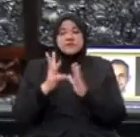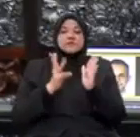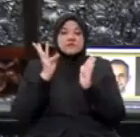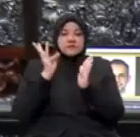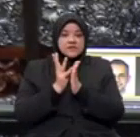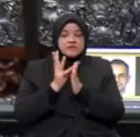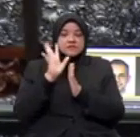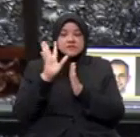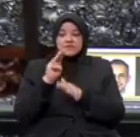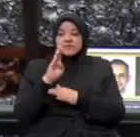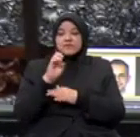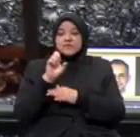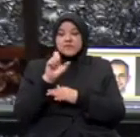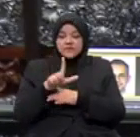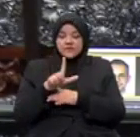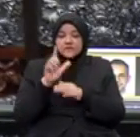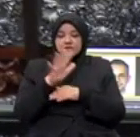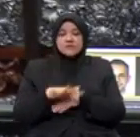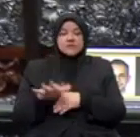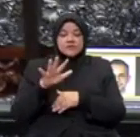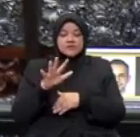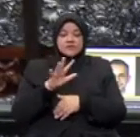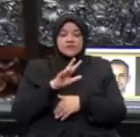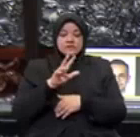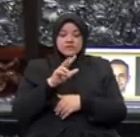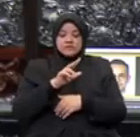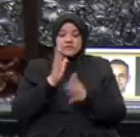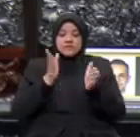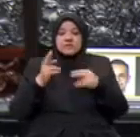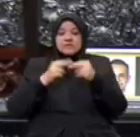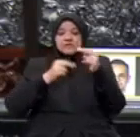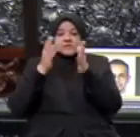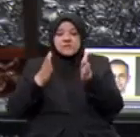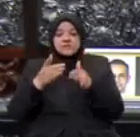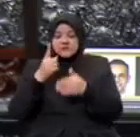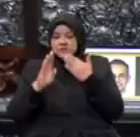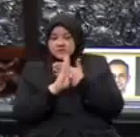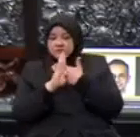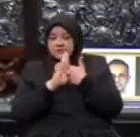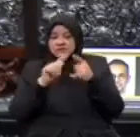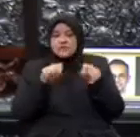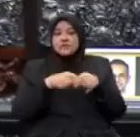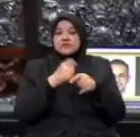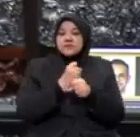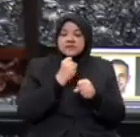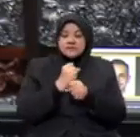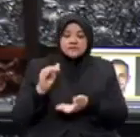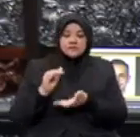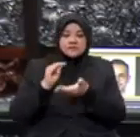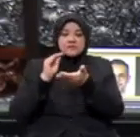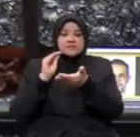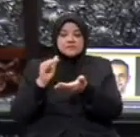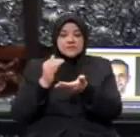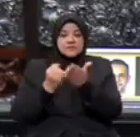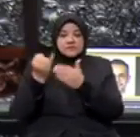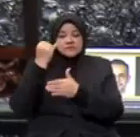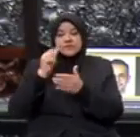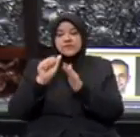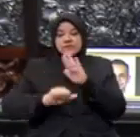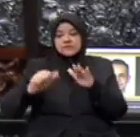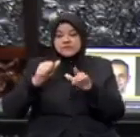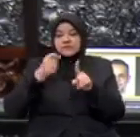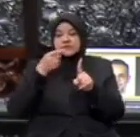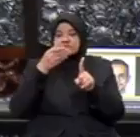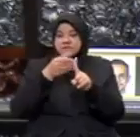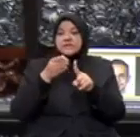jam, 5 modul di kalangan personel binaan terhadap bahaya-bahaya di tempat kerja, menyampaikan pengetahuan asas berkaitan